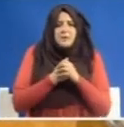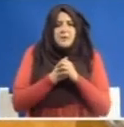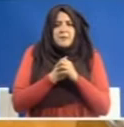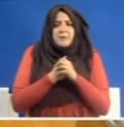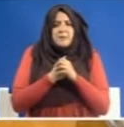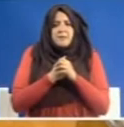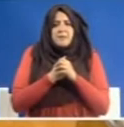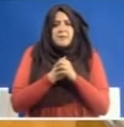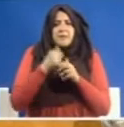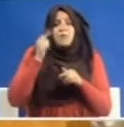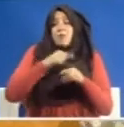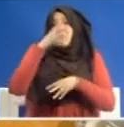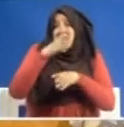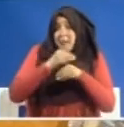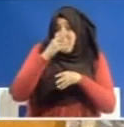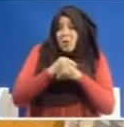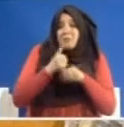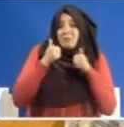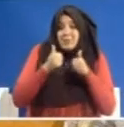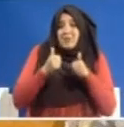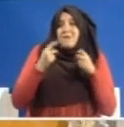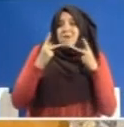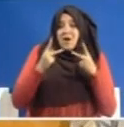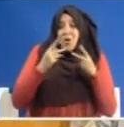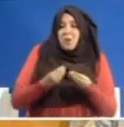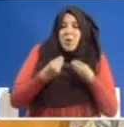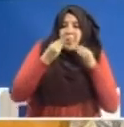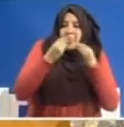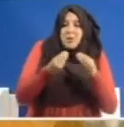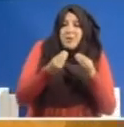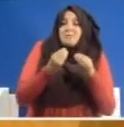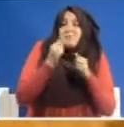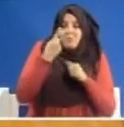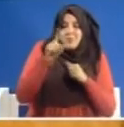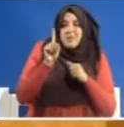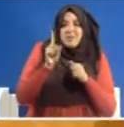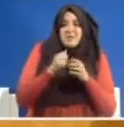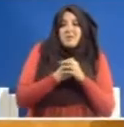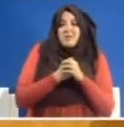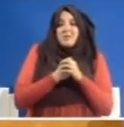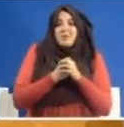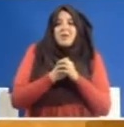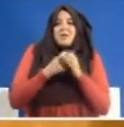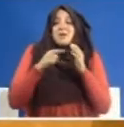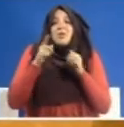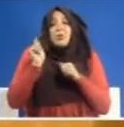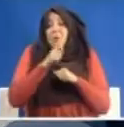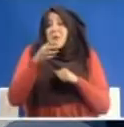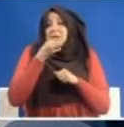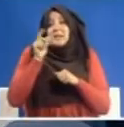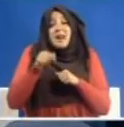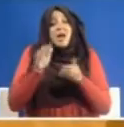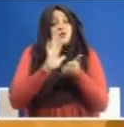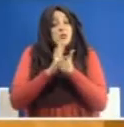نتعلم وأن ننقل منظومة القيم. إذا كانت الصورة هي التي تؤثر فيها فالمفروض أن تكون هناك مؤسسات اجتماعية